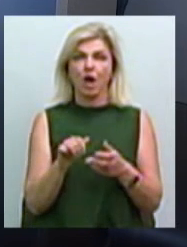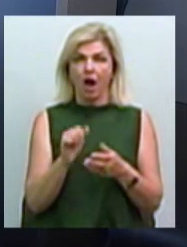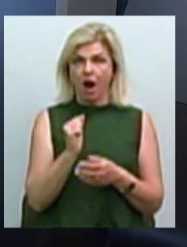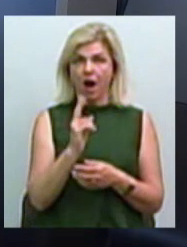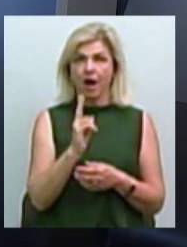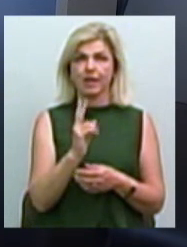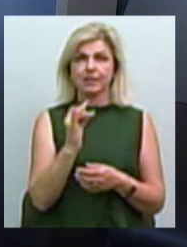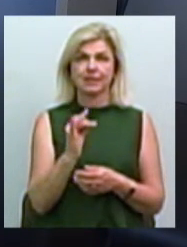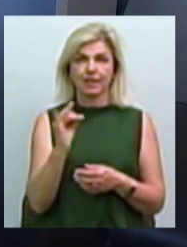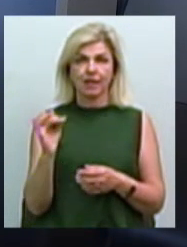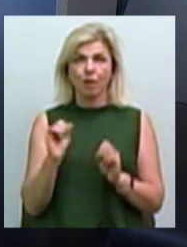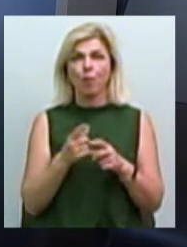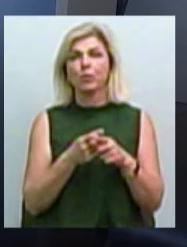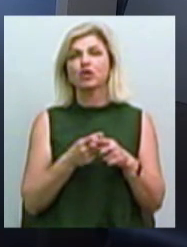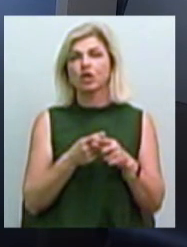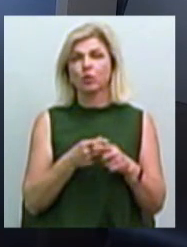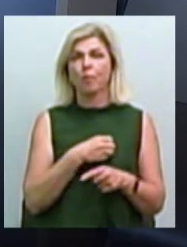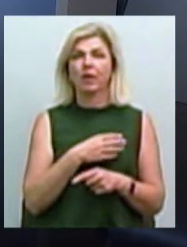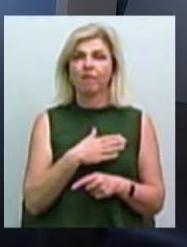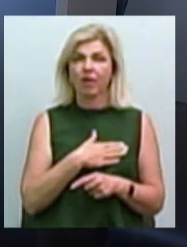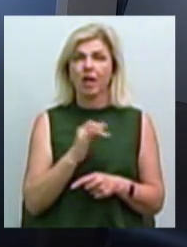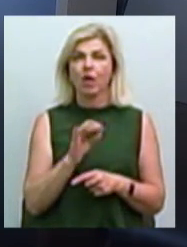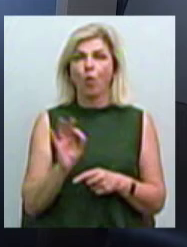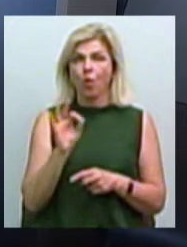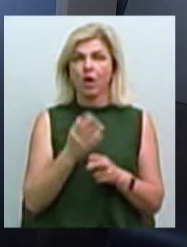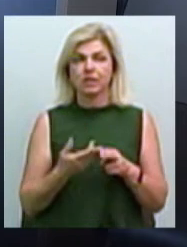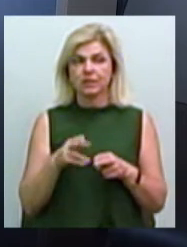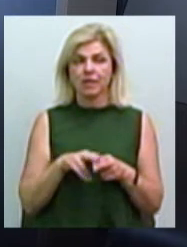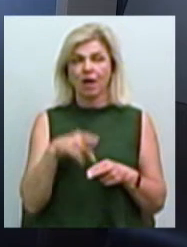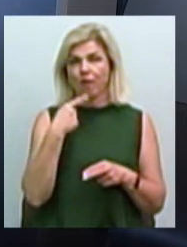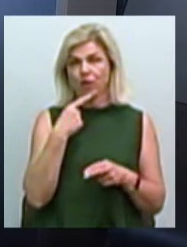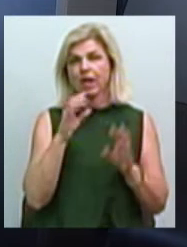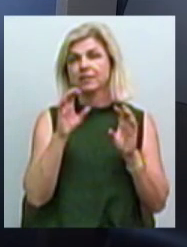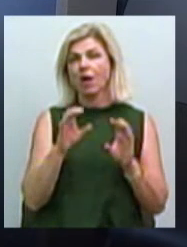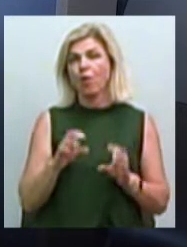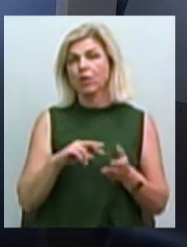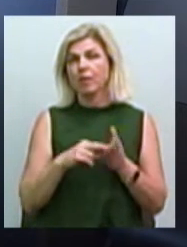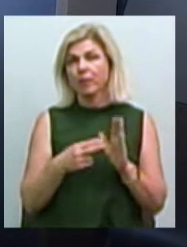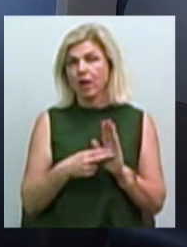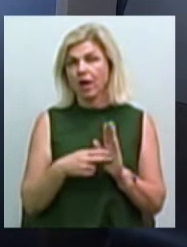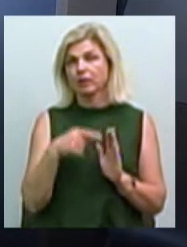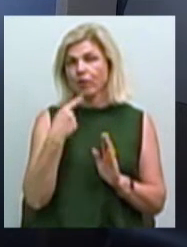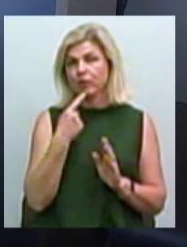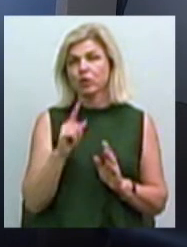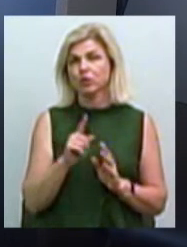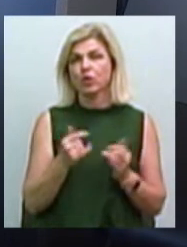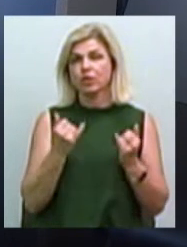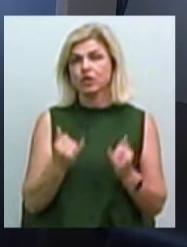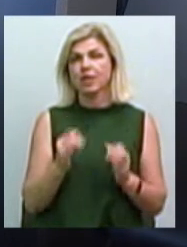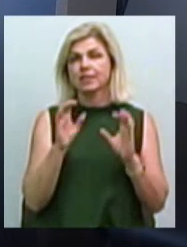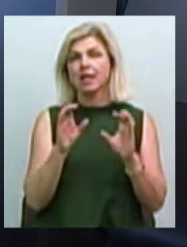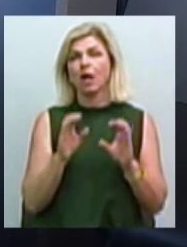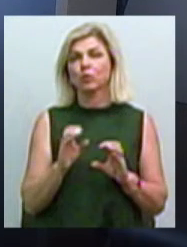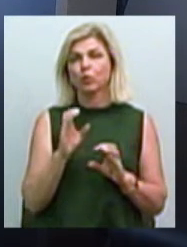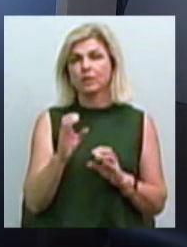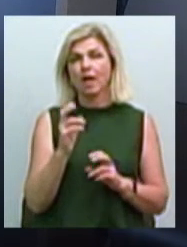Конечно. Тобто може бути часткова приватизація. Да. І саме про це, напевно, говорять автори законопроекту, говорячи про те, що нинішній статус цих підприємств